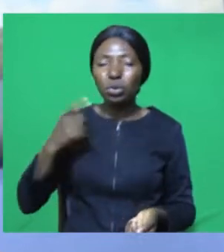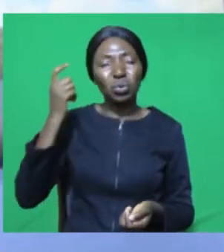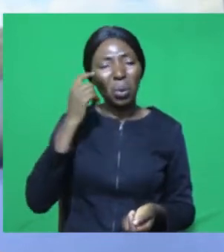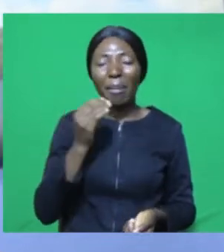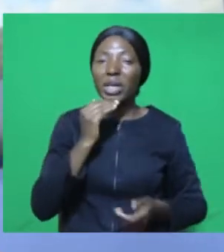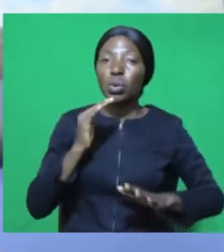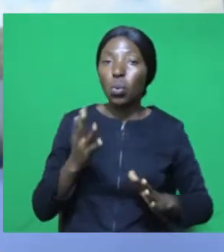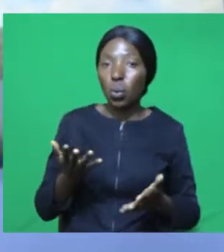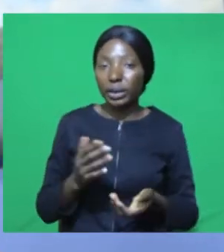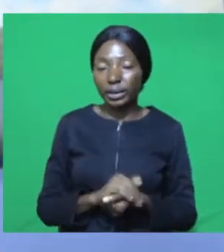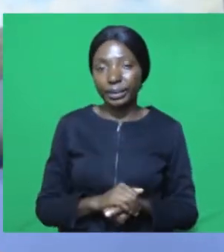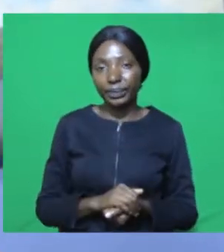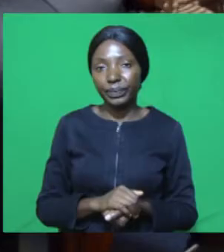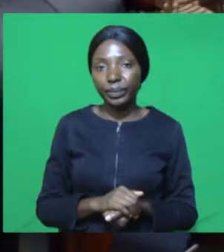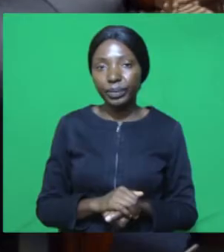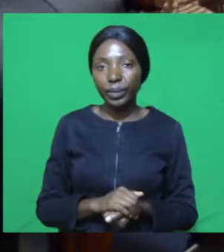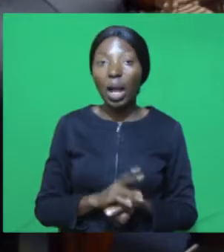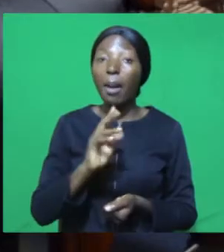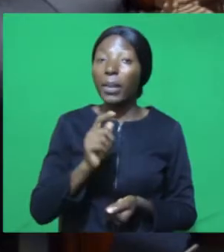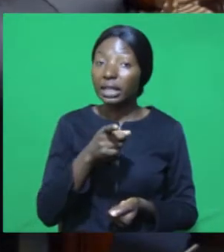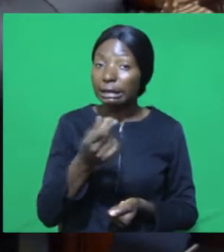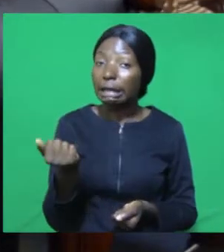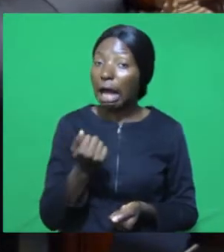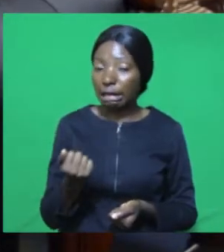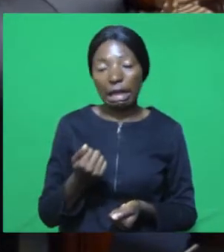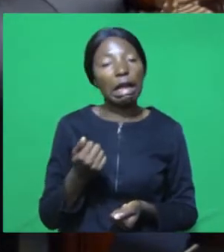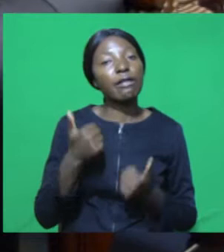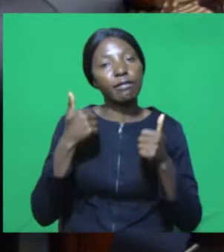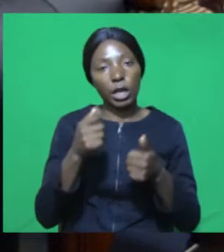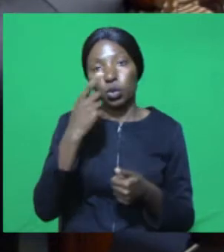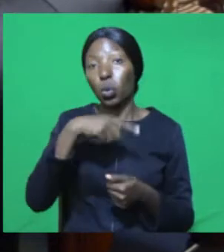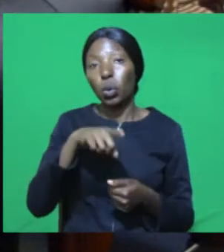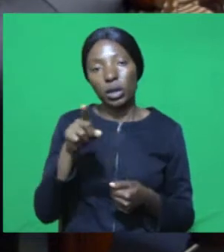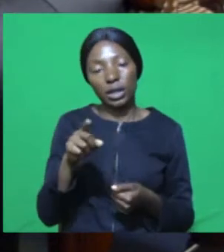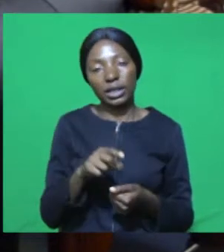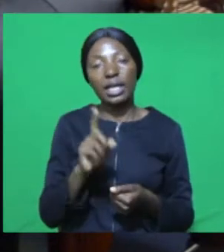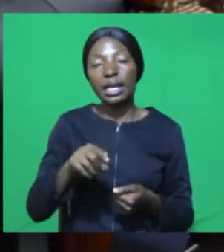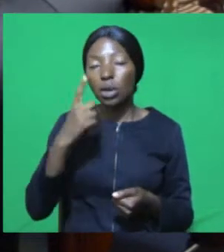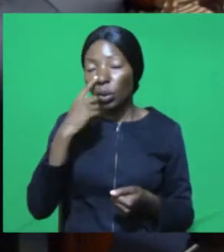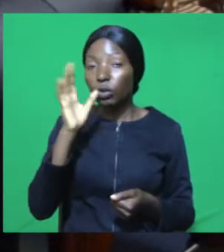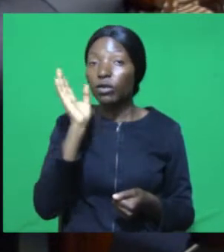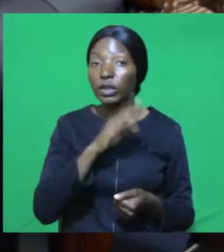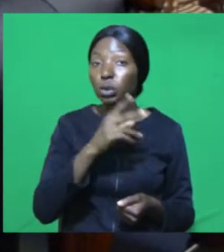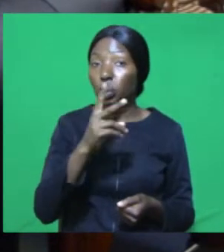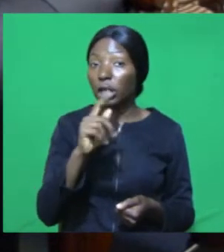kuti chiri kuirewa pano. Asi mhinduro yacho iri korektwa here. Iri korekt kuti panopera